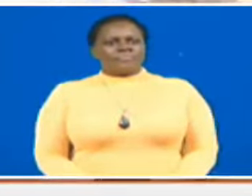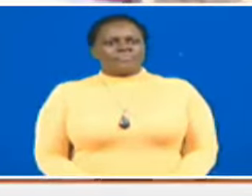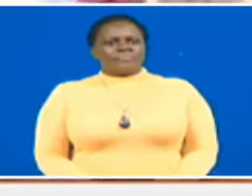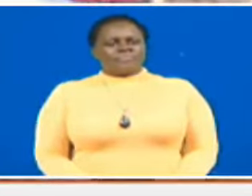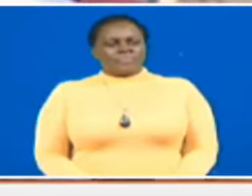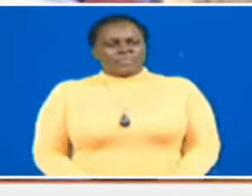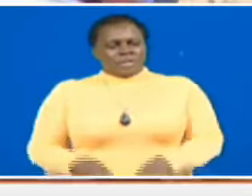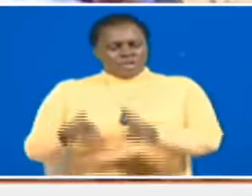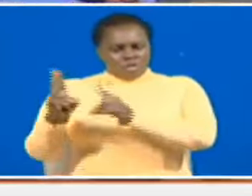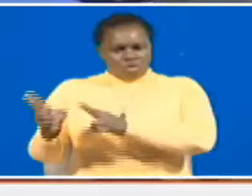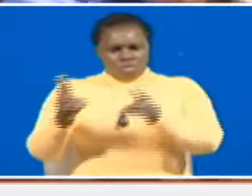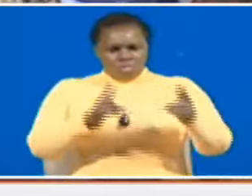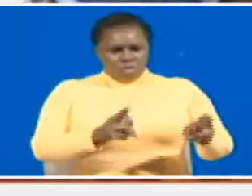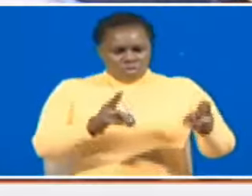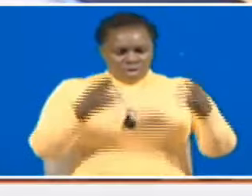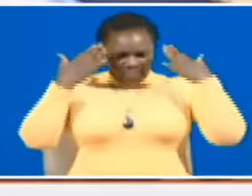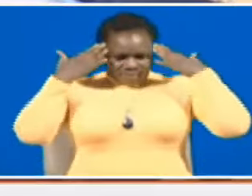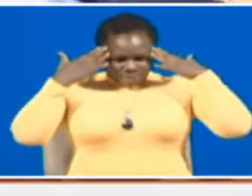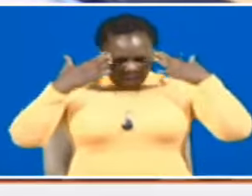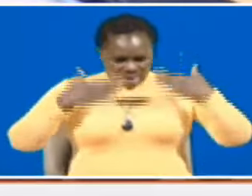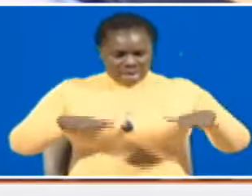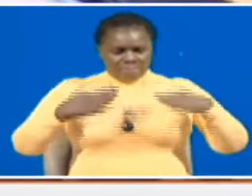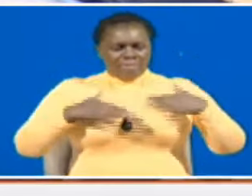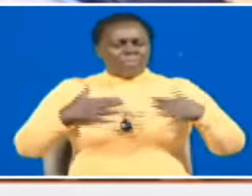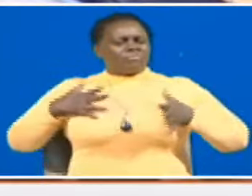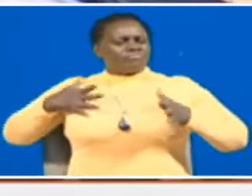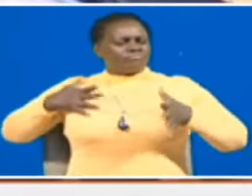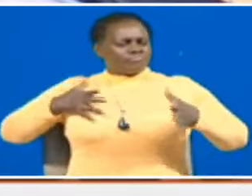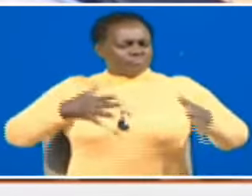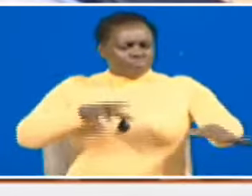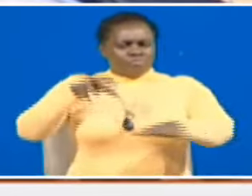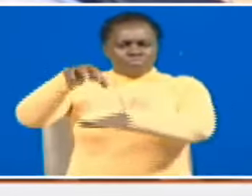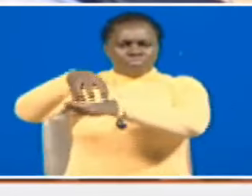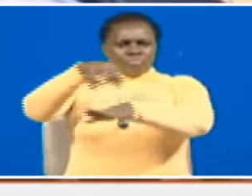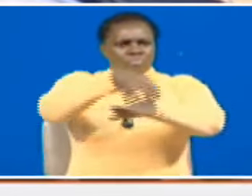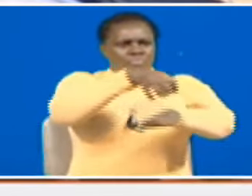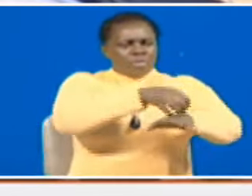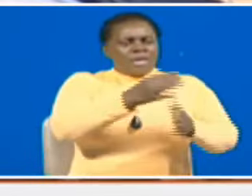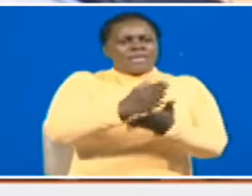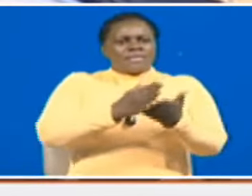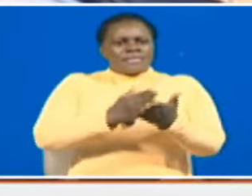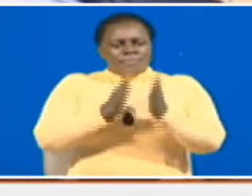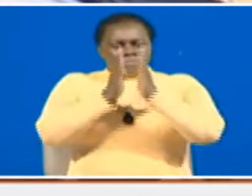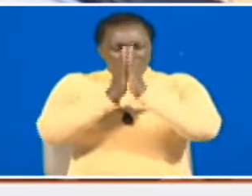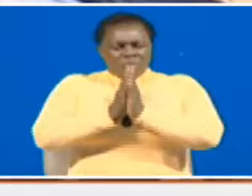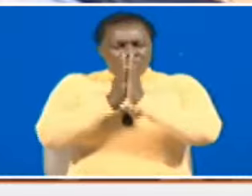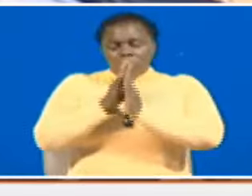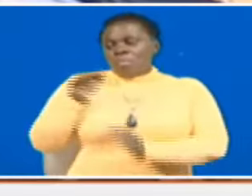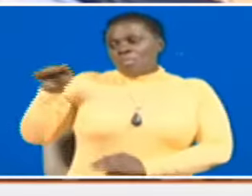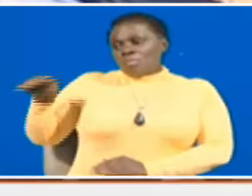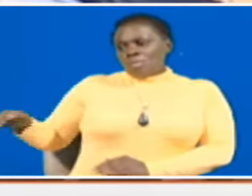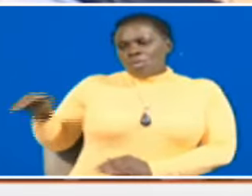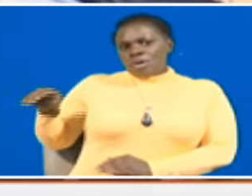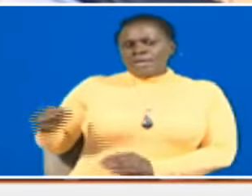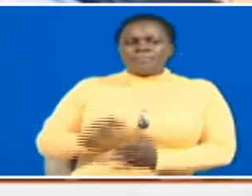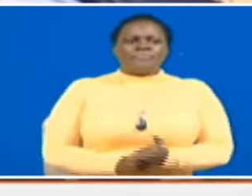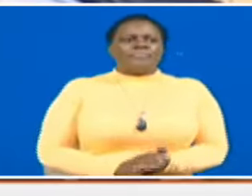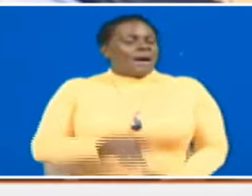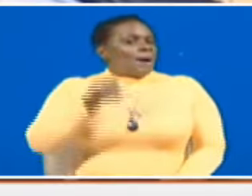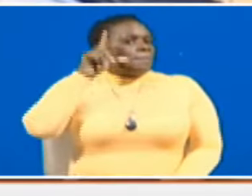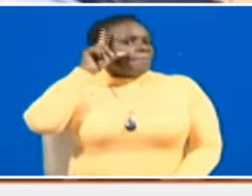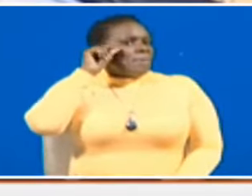Kama ibada waumini wa dini ya Kiislamu walimiminika sehemu kadhaa za maabadi katika swala ya asubuhi. Katika kaunti